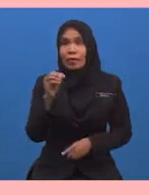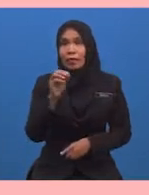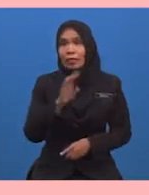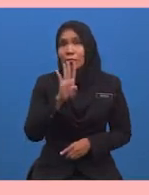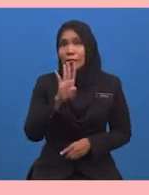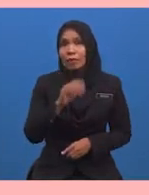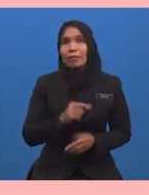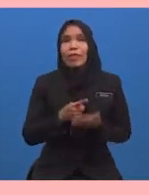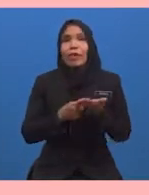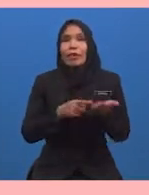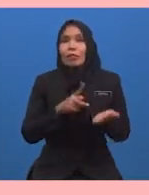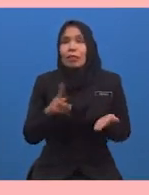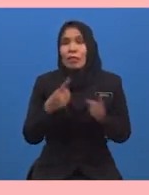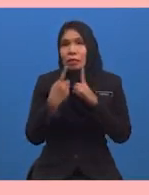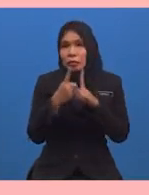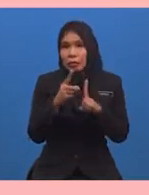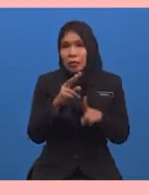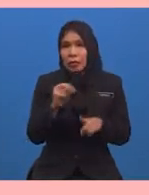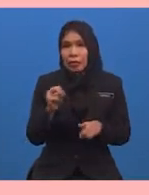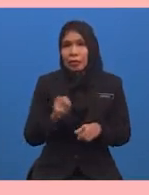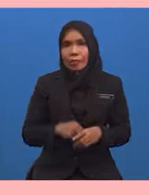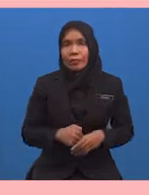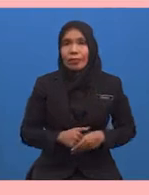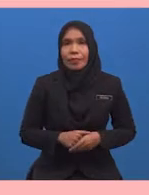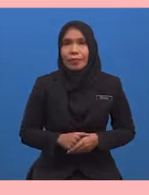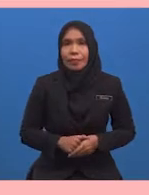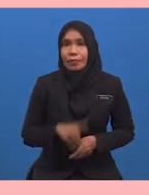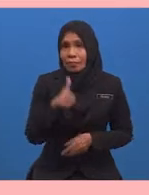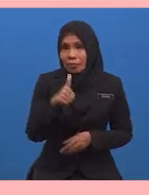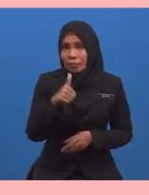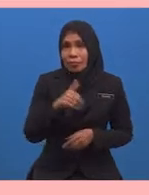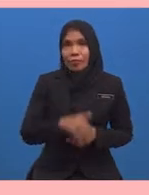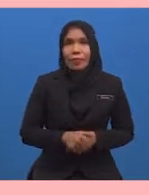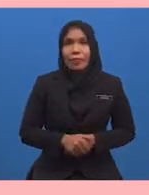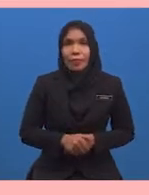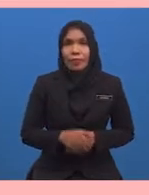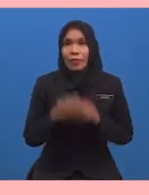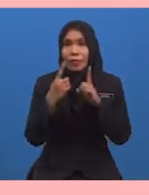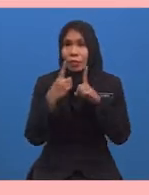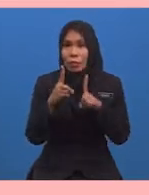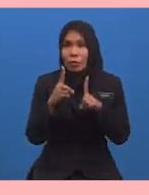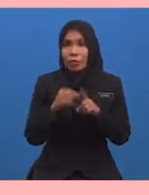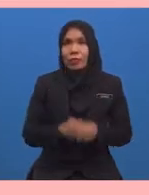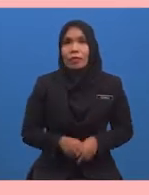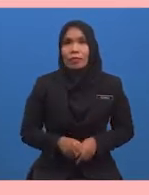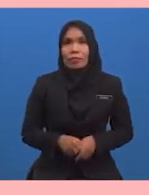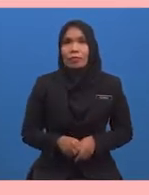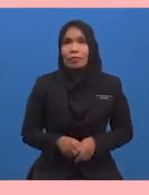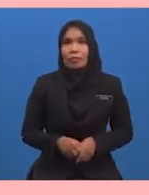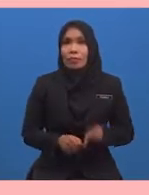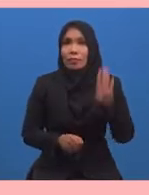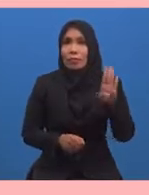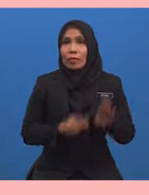Ya, bagus murid-murid. Jawapannya ialah B, 1